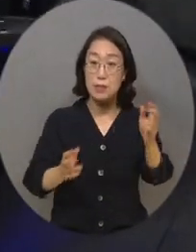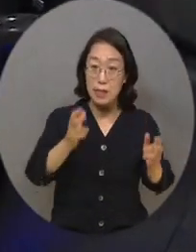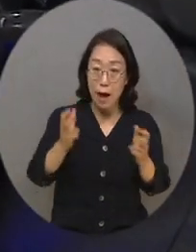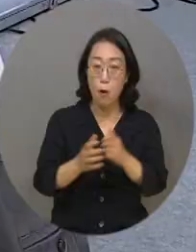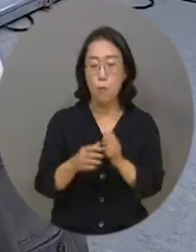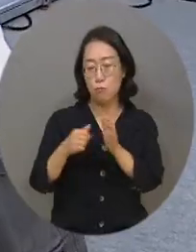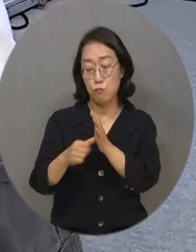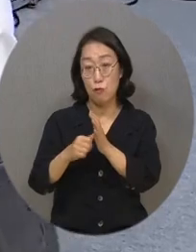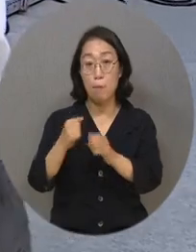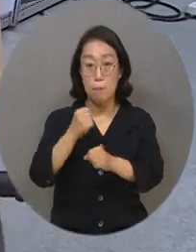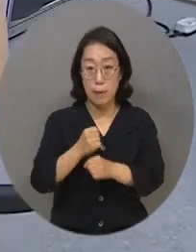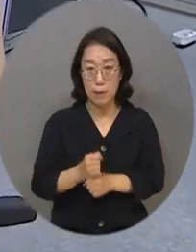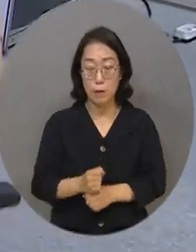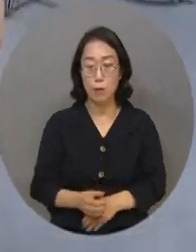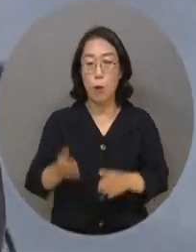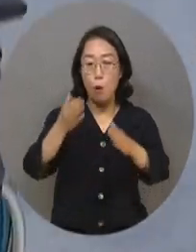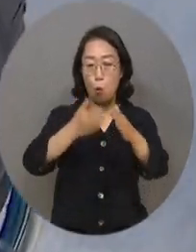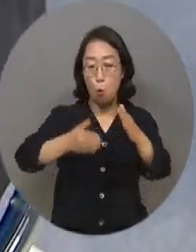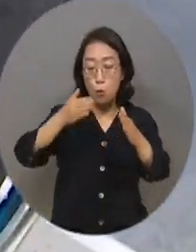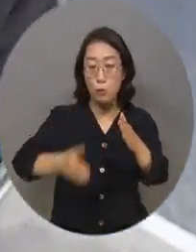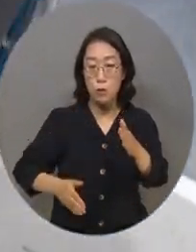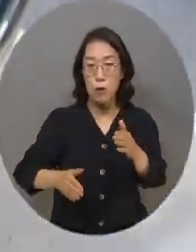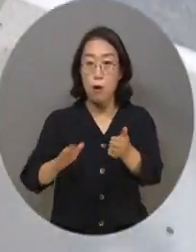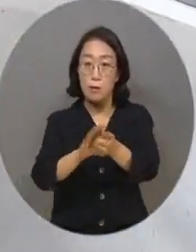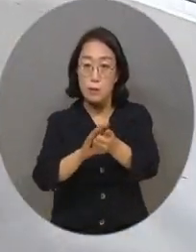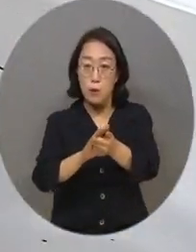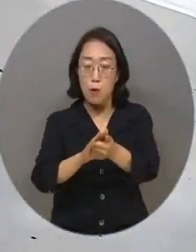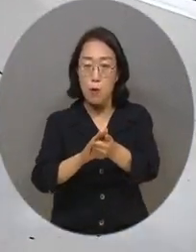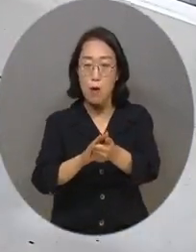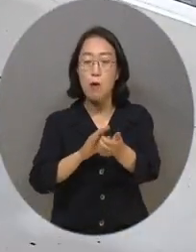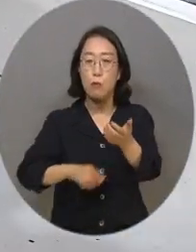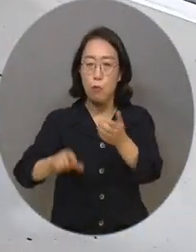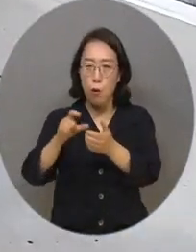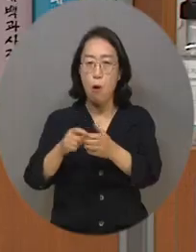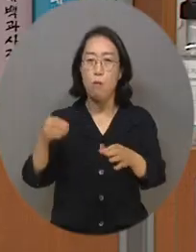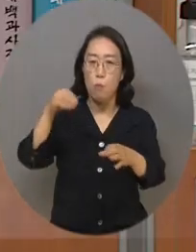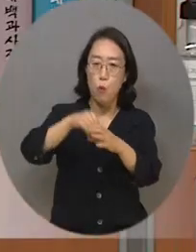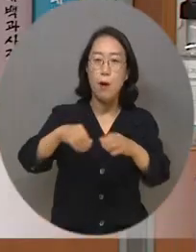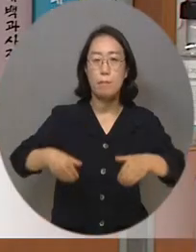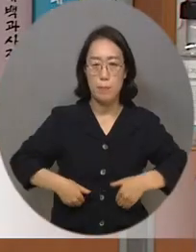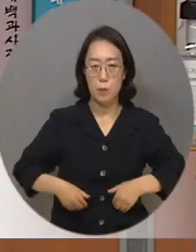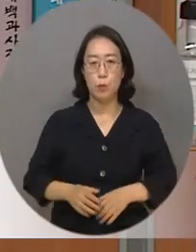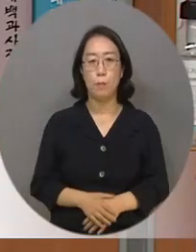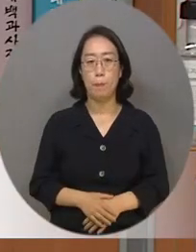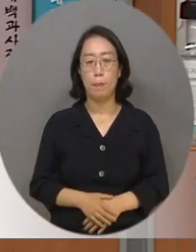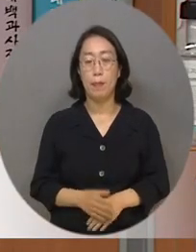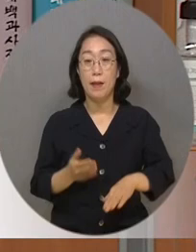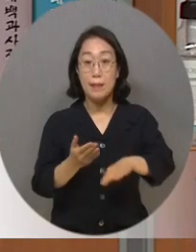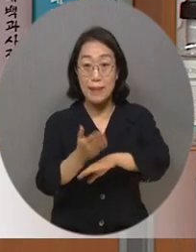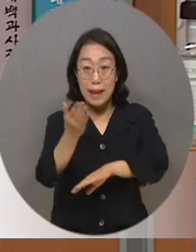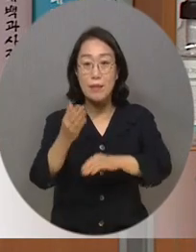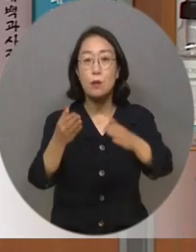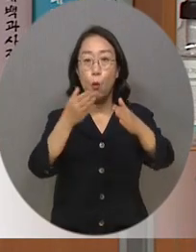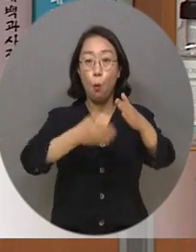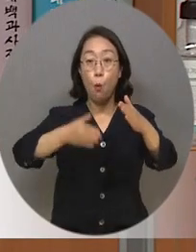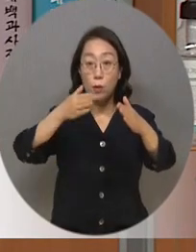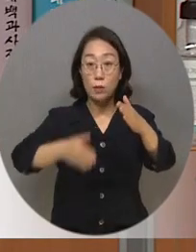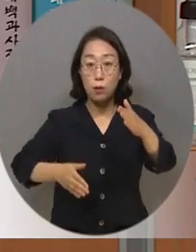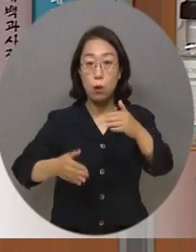개발을 통해 공적급여 제도로의 진입을 도울 것도 언급됐습니다. 그 외에도 다른 공적급여